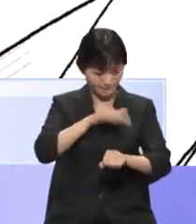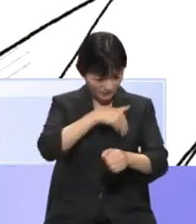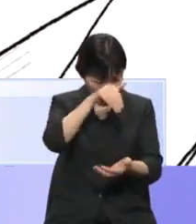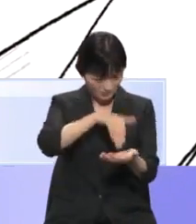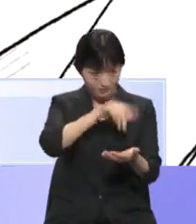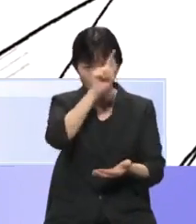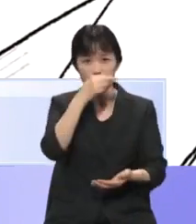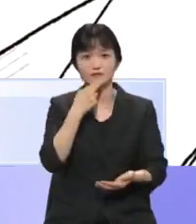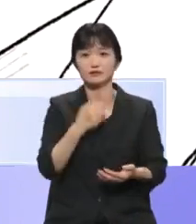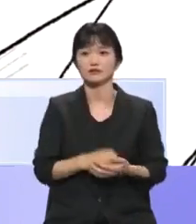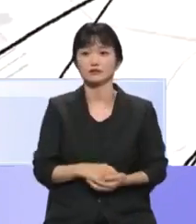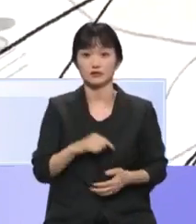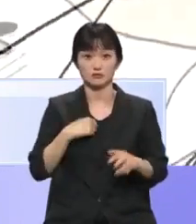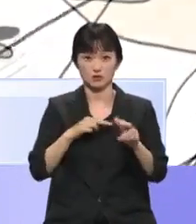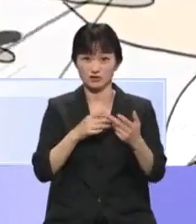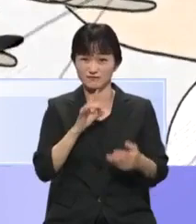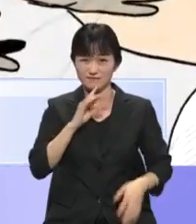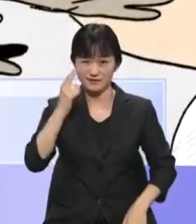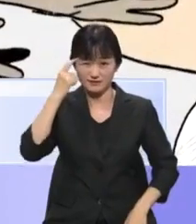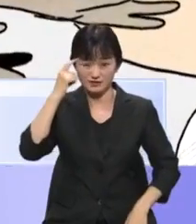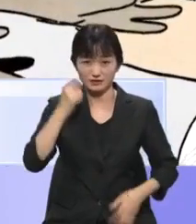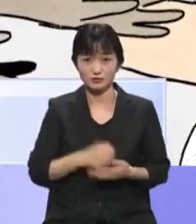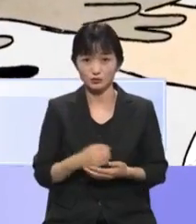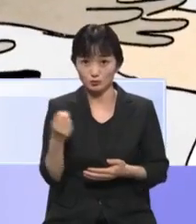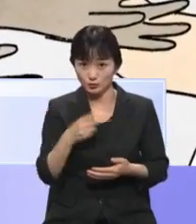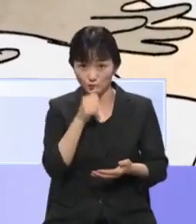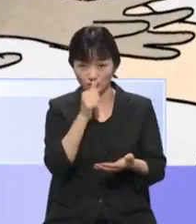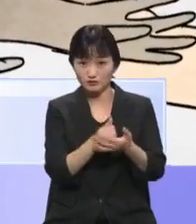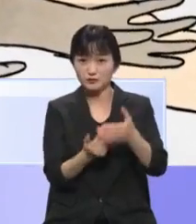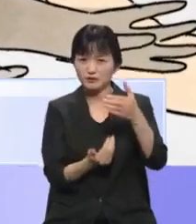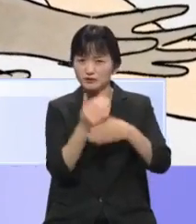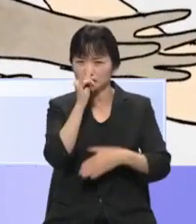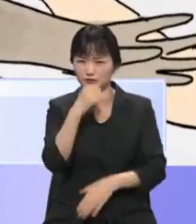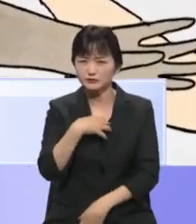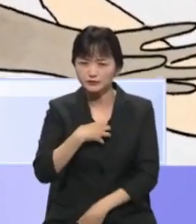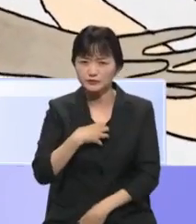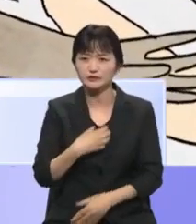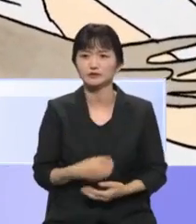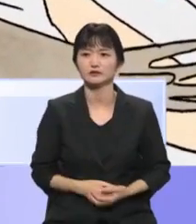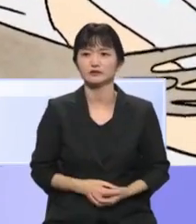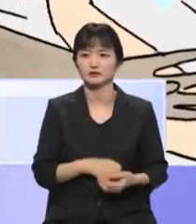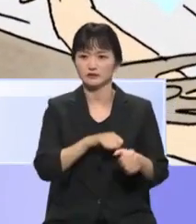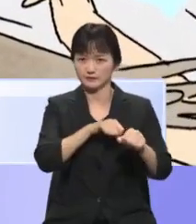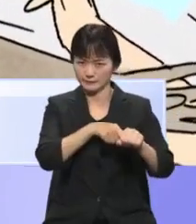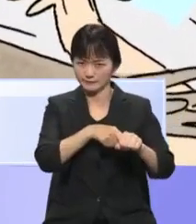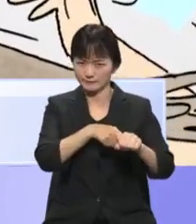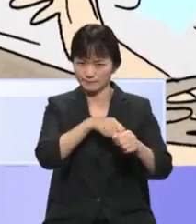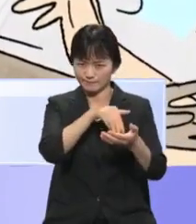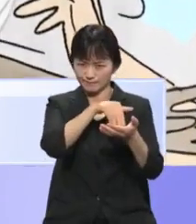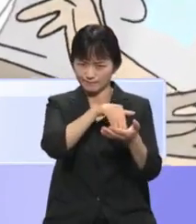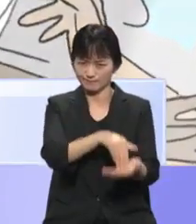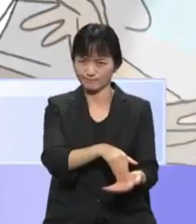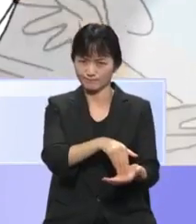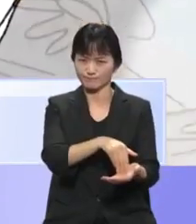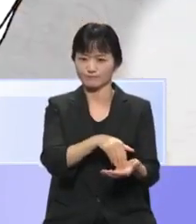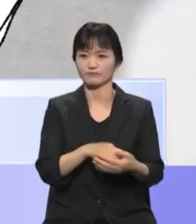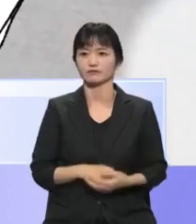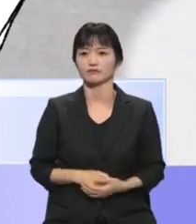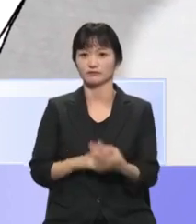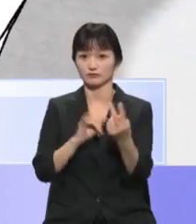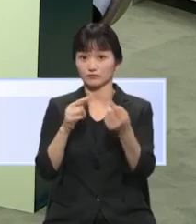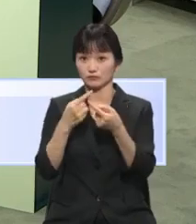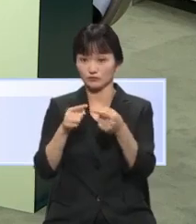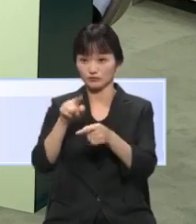사실은 본인만 생각하는 거죠 재범의 위험성도 굉장히 높다고 보여져서 이런 경우는 처벌이 오히려 더 세게 나올 것 같습니다 두 분이